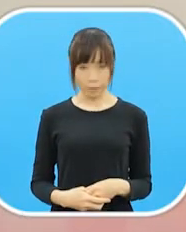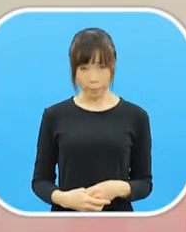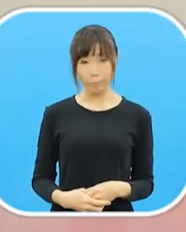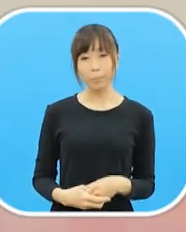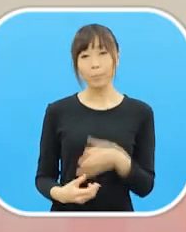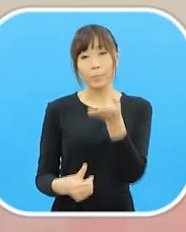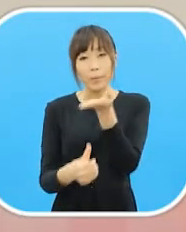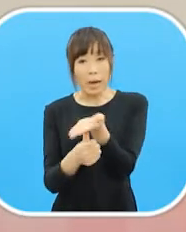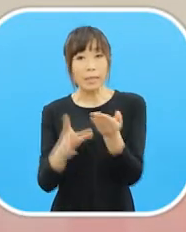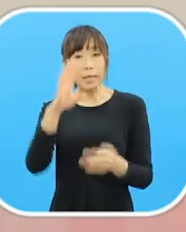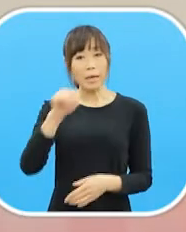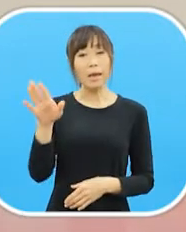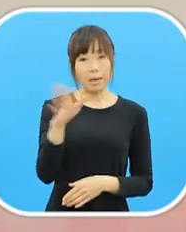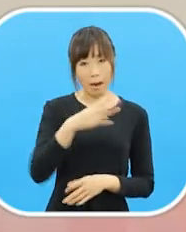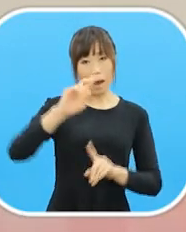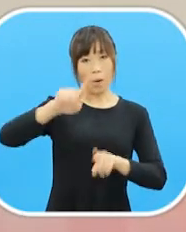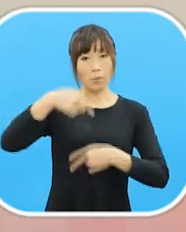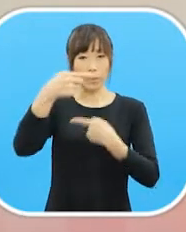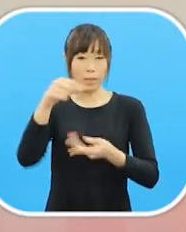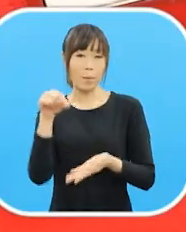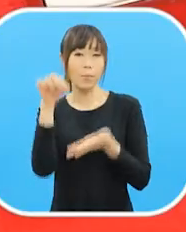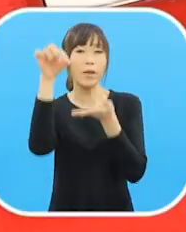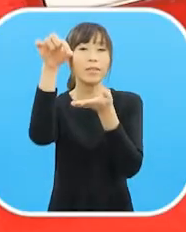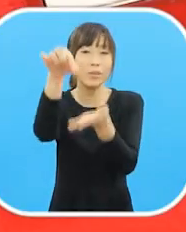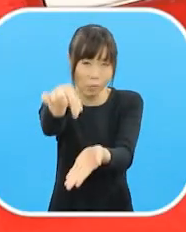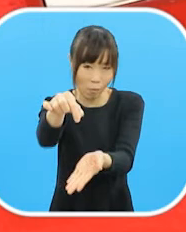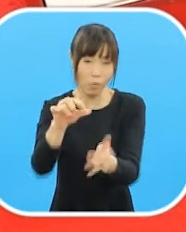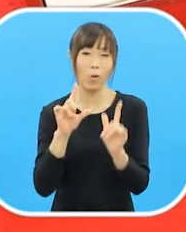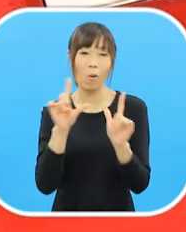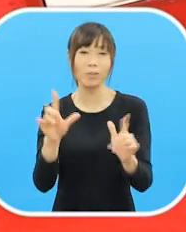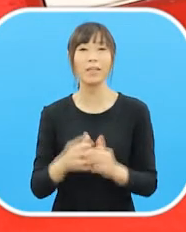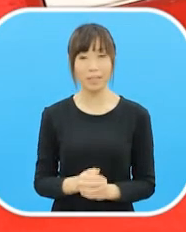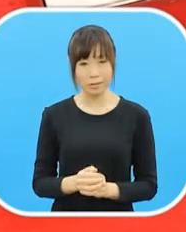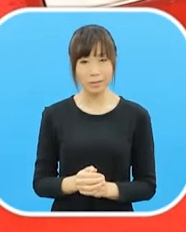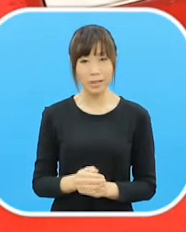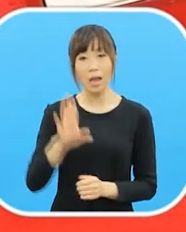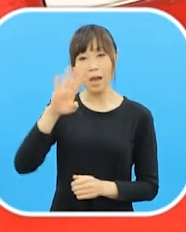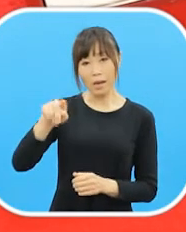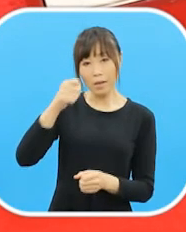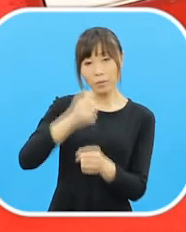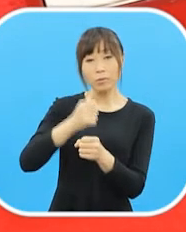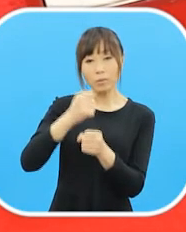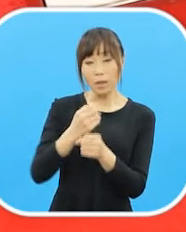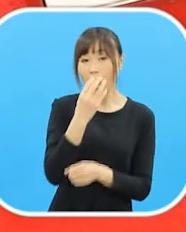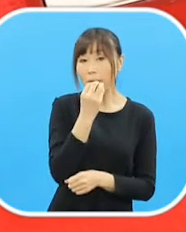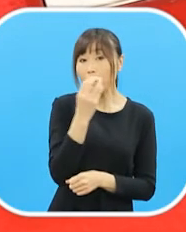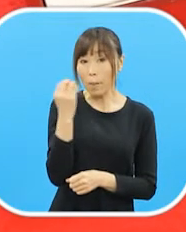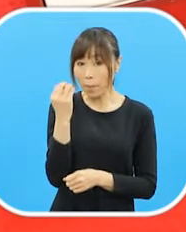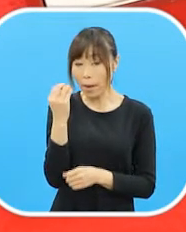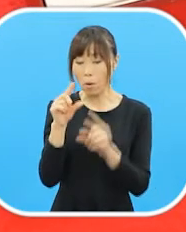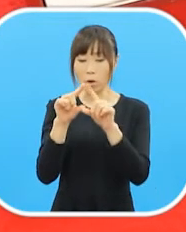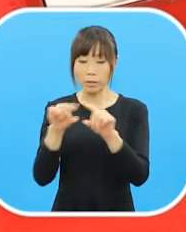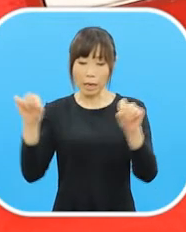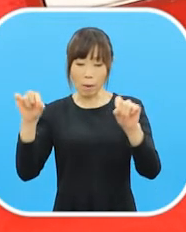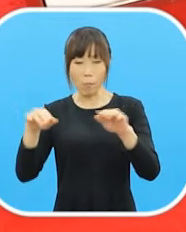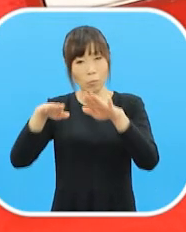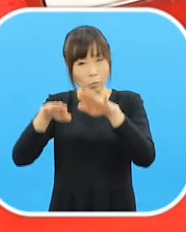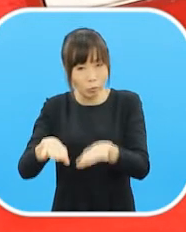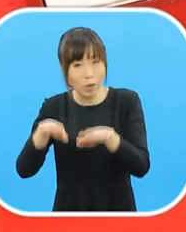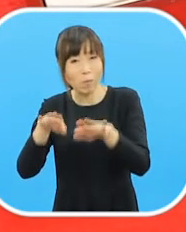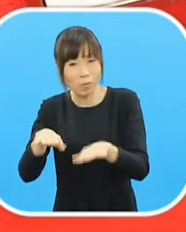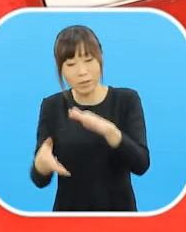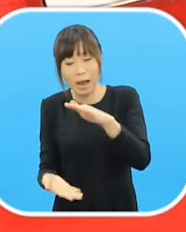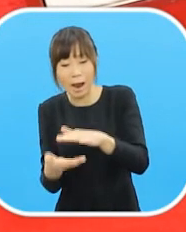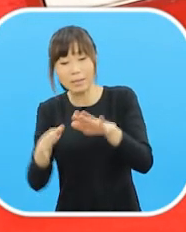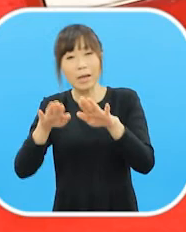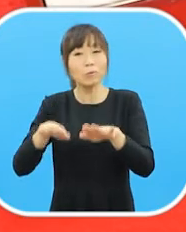県からお年玉プレゼントのお知らせです。県産枝豆をさやごと漬け込んだ古東の豆っこなどの浅漬け詰め合わ